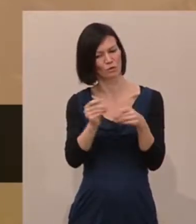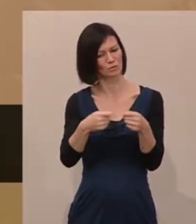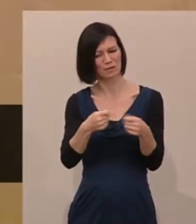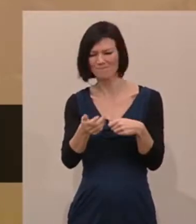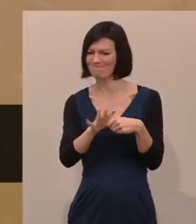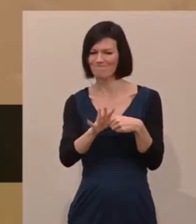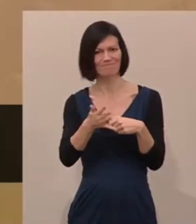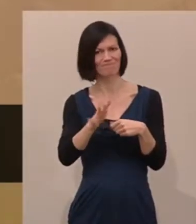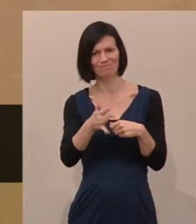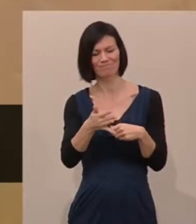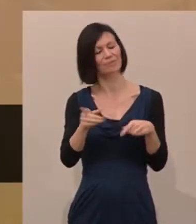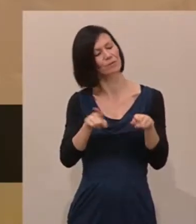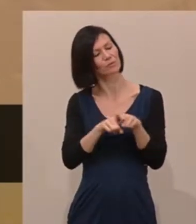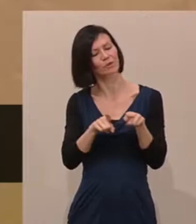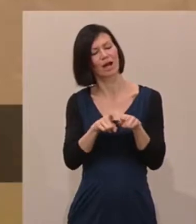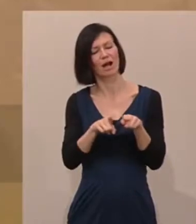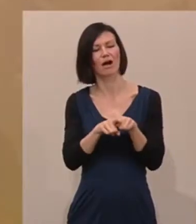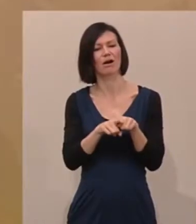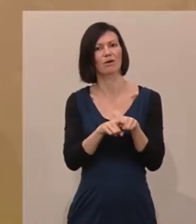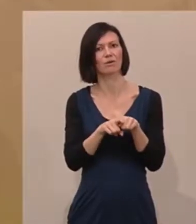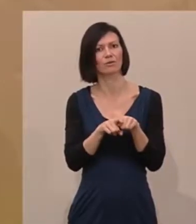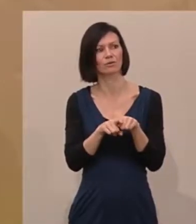bietet letztendlich auch